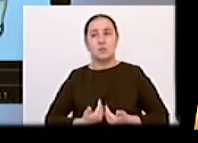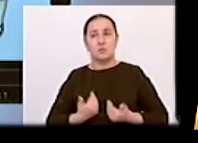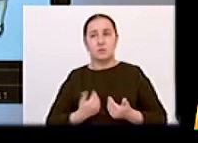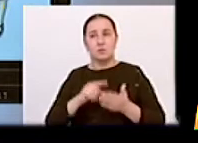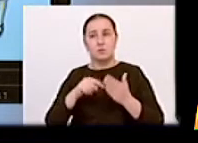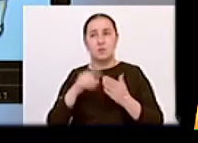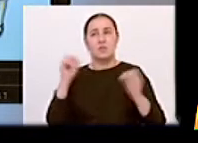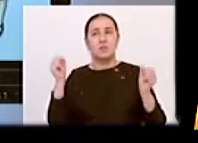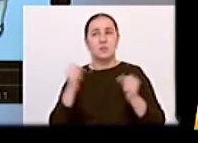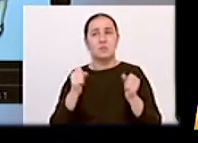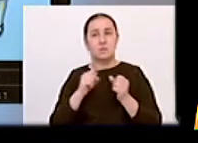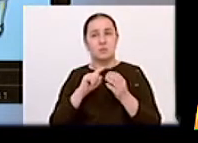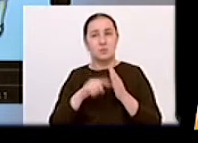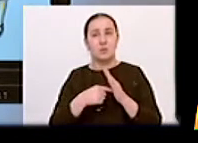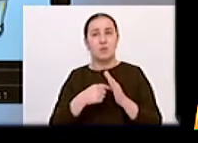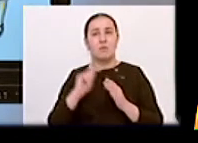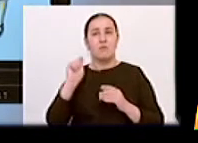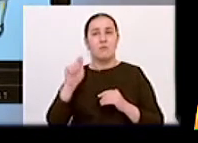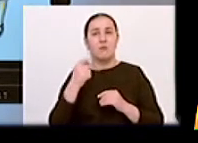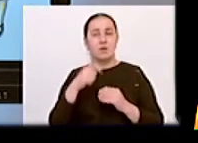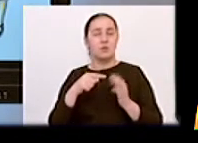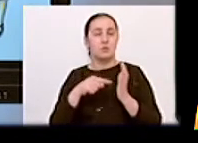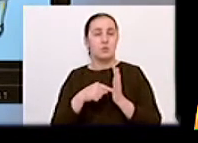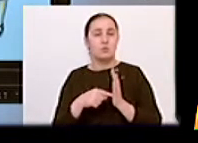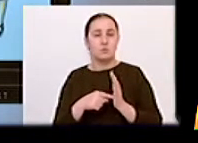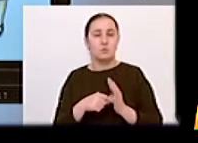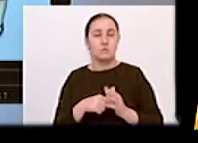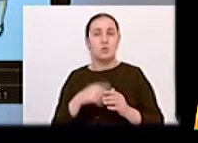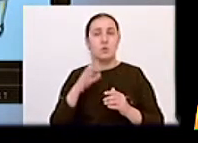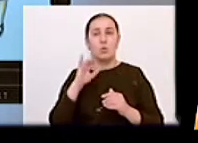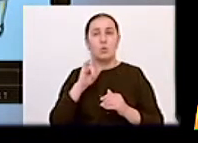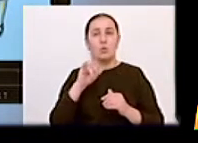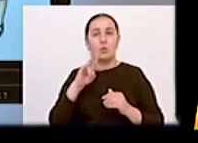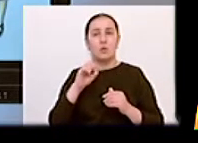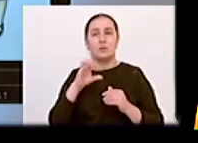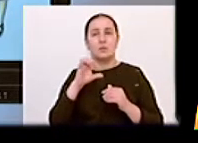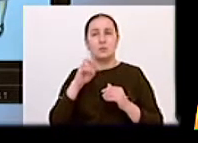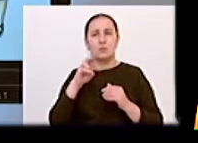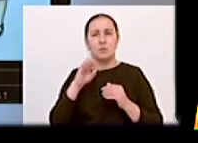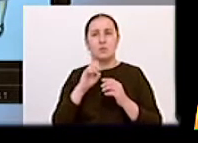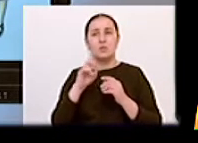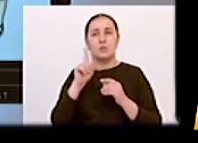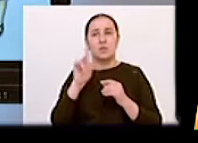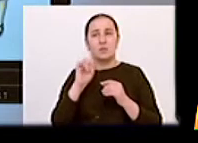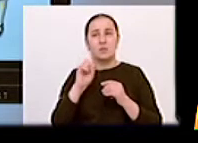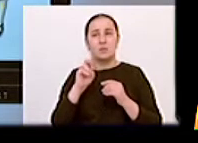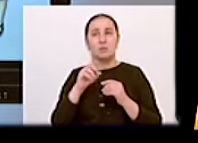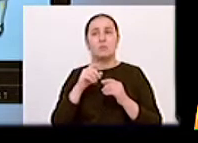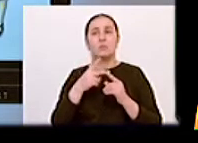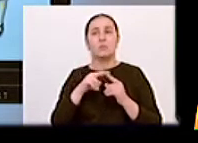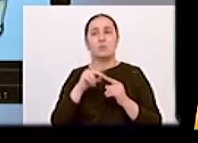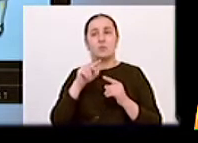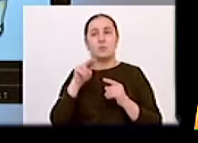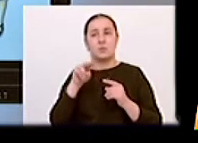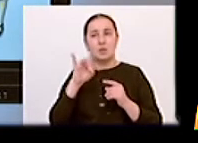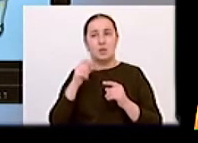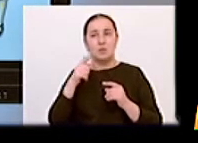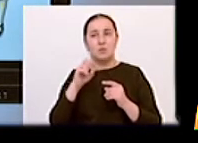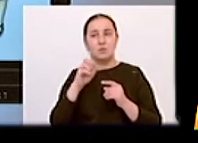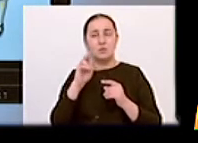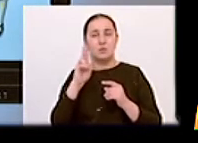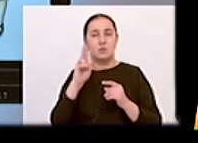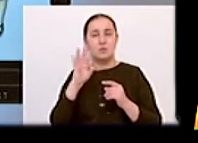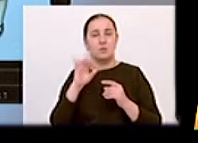запятая, зима, запятая, война. Уланы с пестрыми значками, запятая, драгуны с